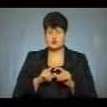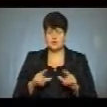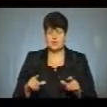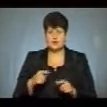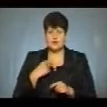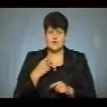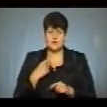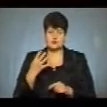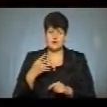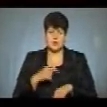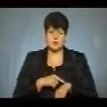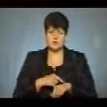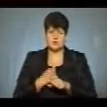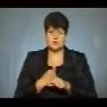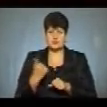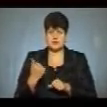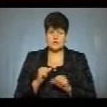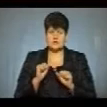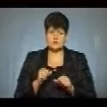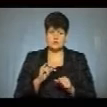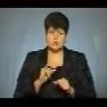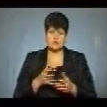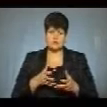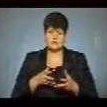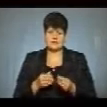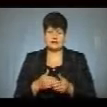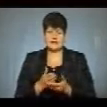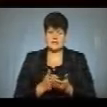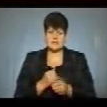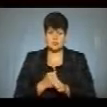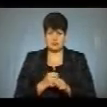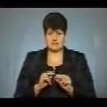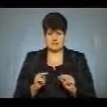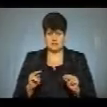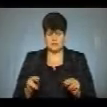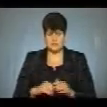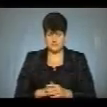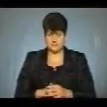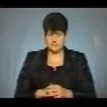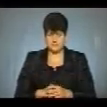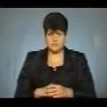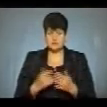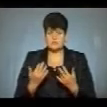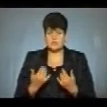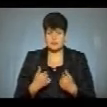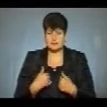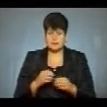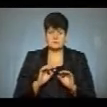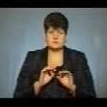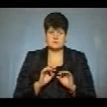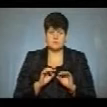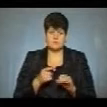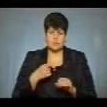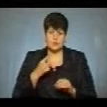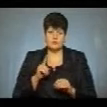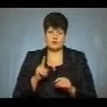Остапчук каже, 40-годинний робочий тиждень може негативно вплинути на якість роботи вчителів. Оскільки ми проповідуємо, що має